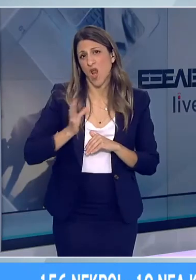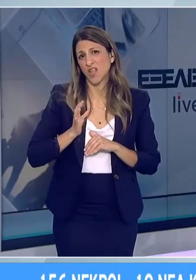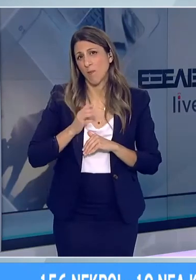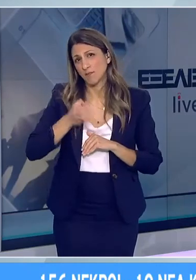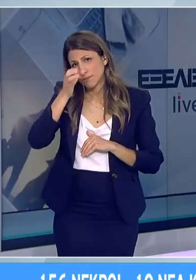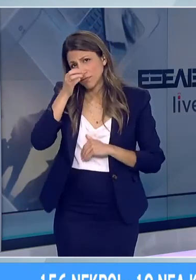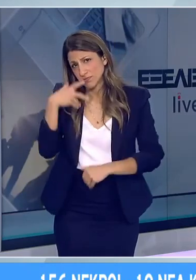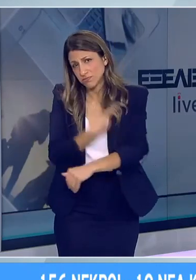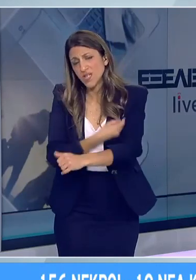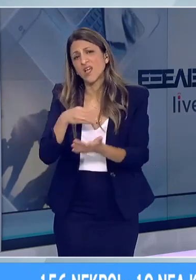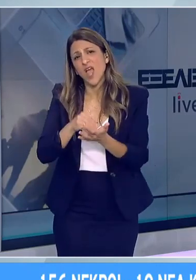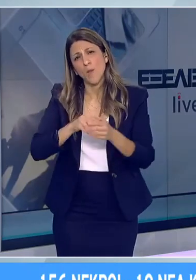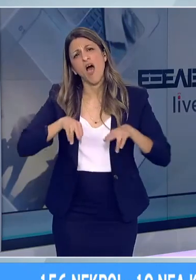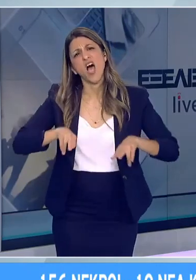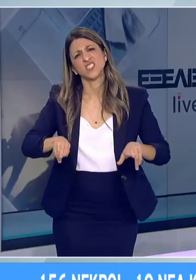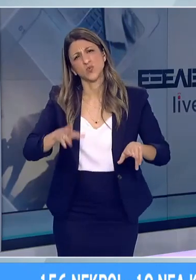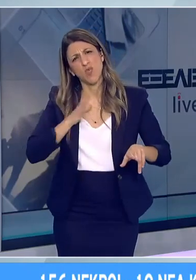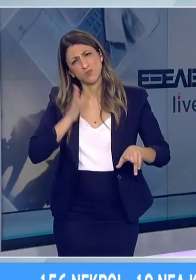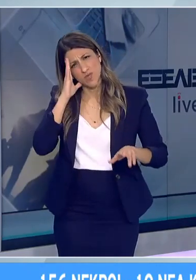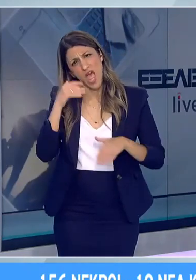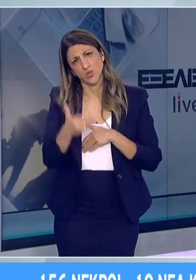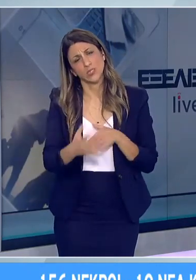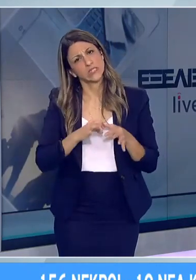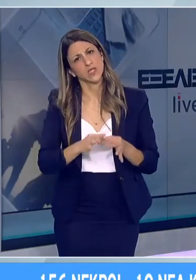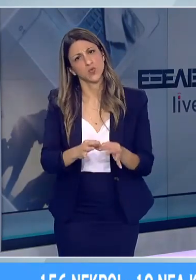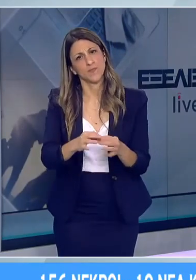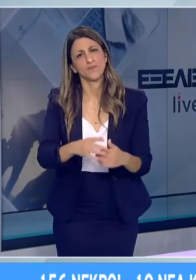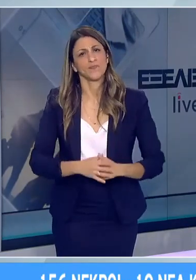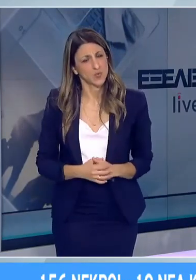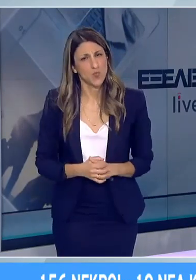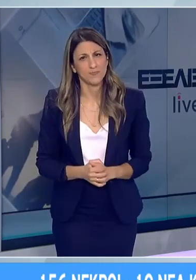ναρκωμανείς και στους άστεγους, και συνεχίζει κανονικά. Σας ευχαριστούμε πολύ.